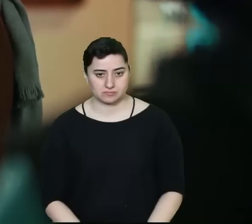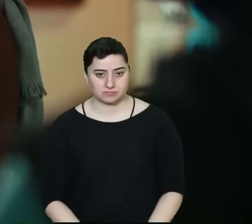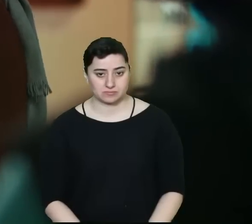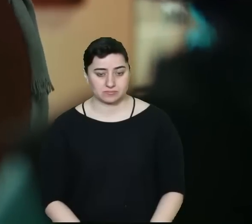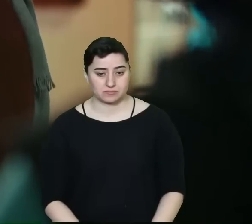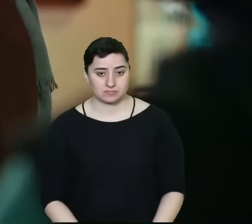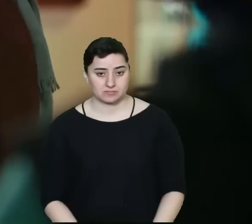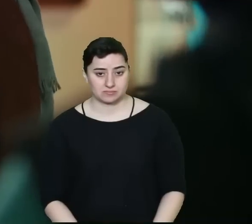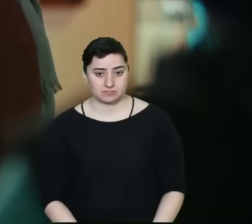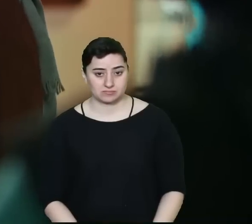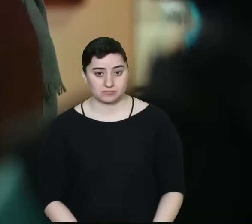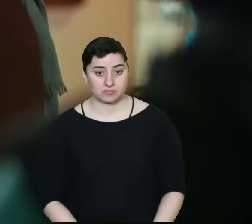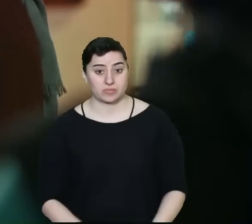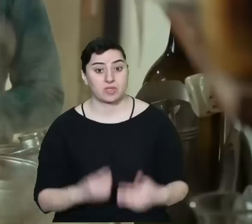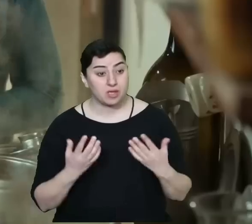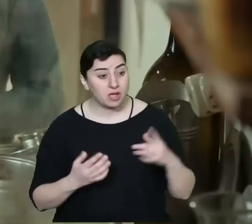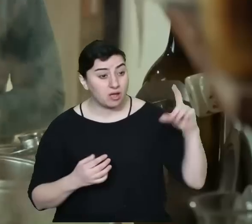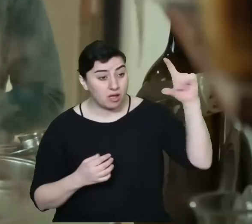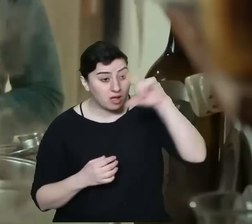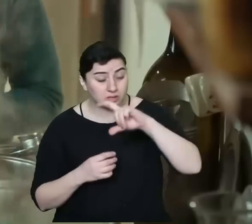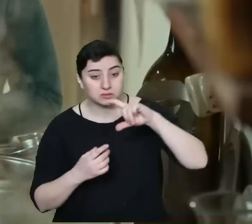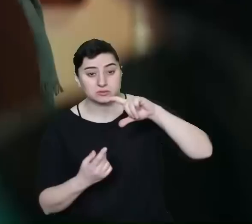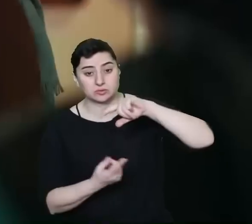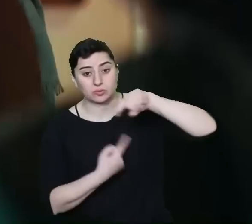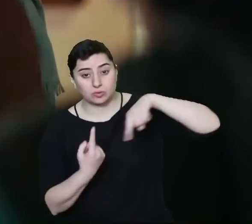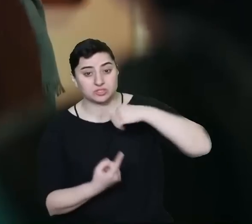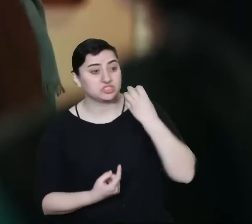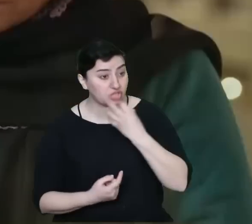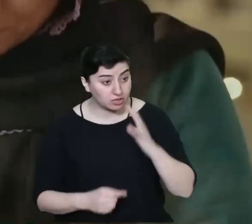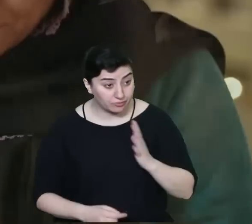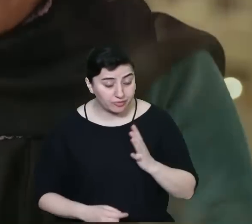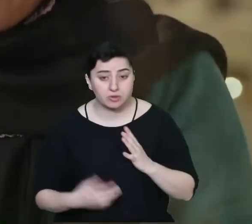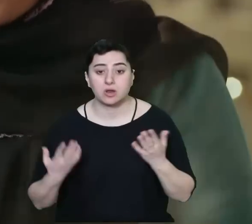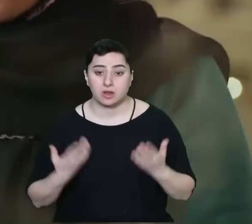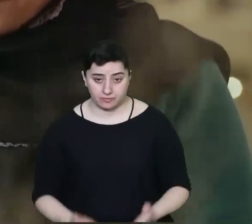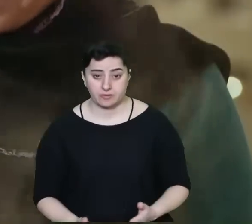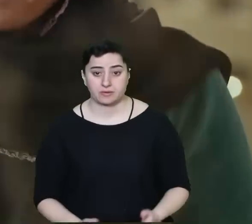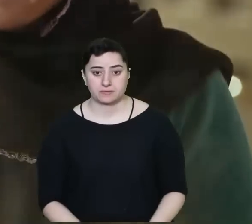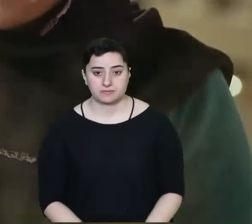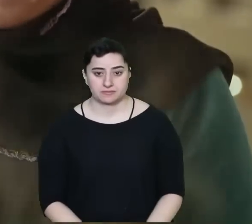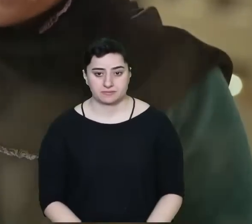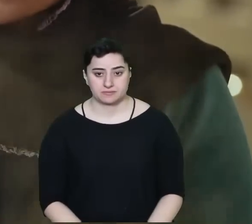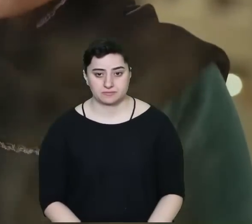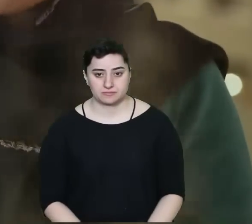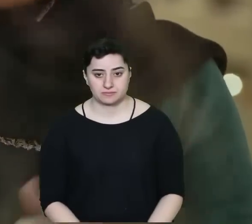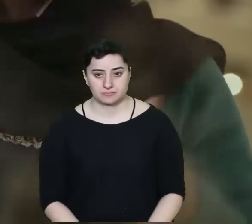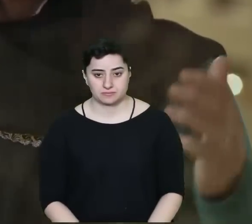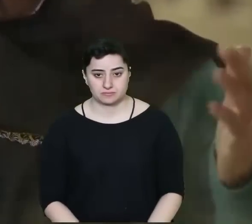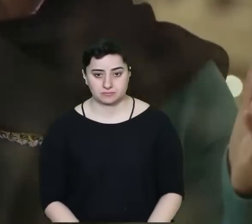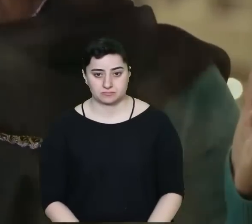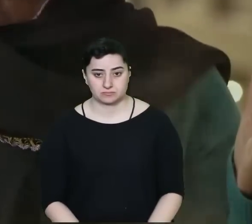Yani kamar yani, ay dönerken şarkı söylüyor öyle. Hah, öyle ya.